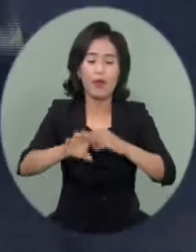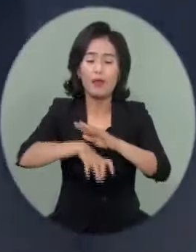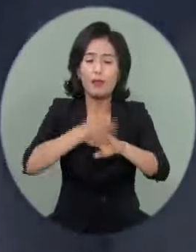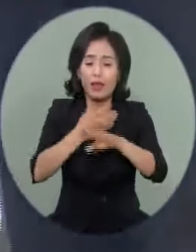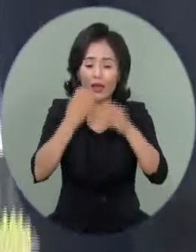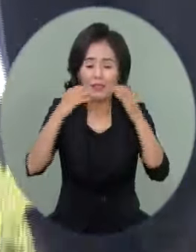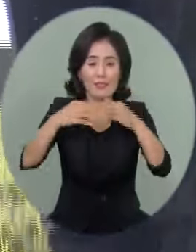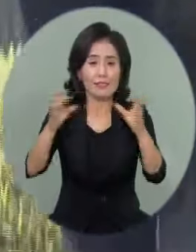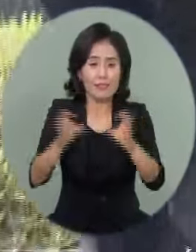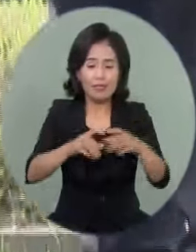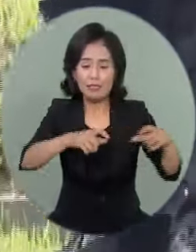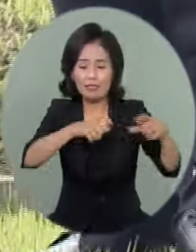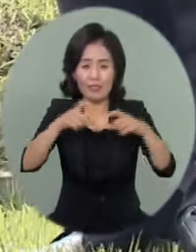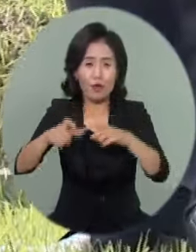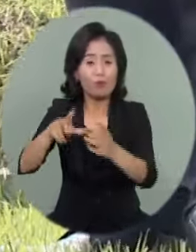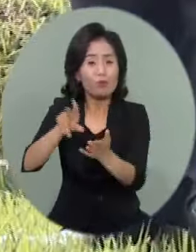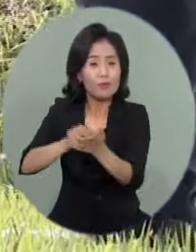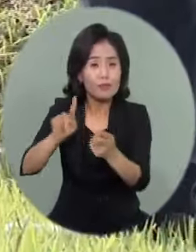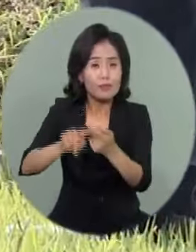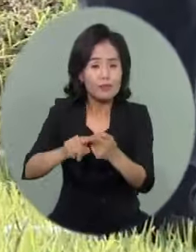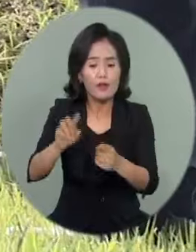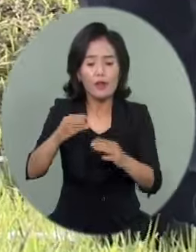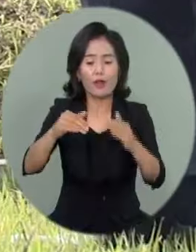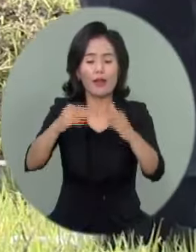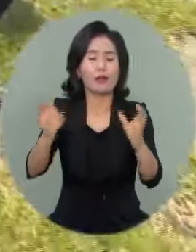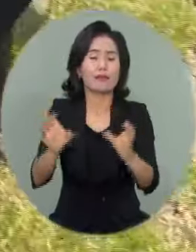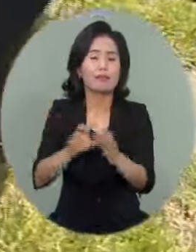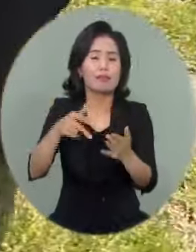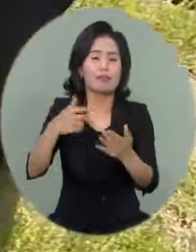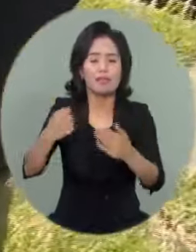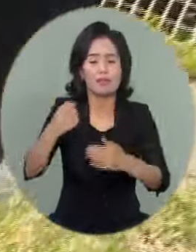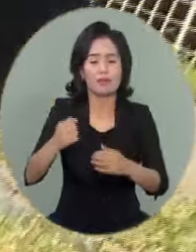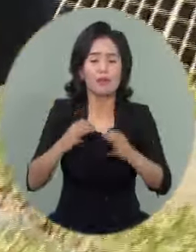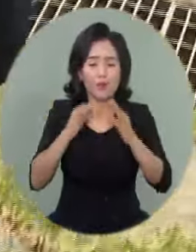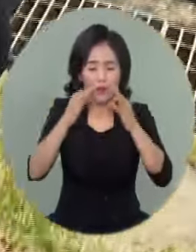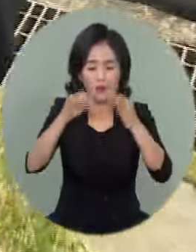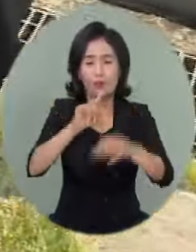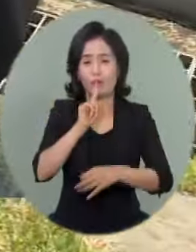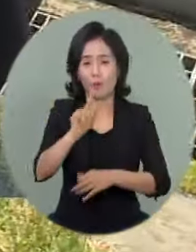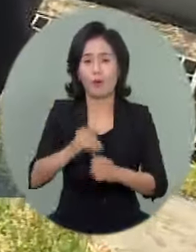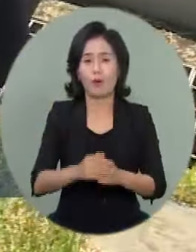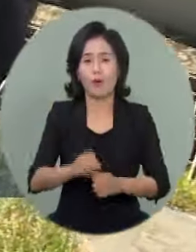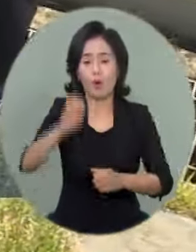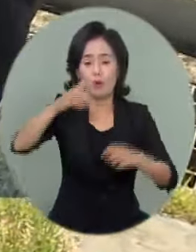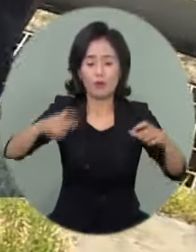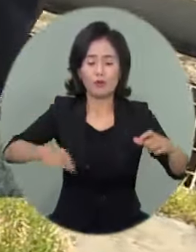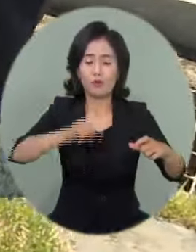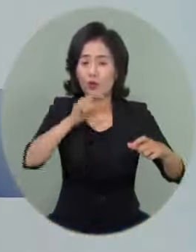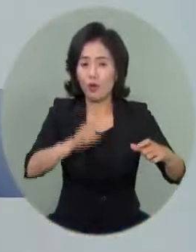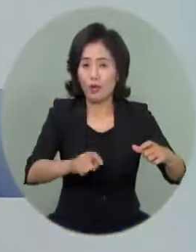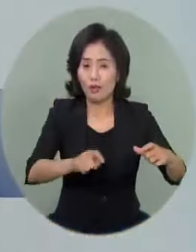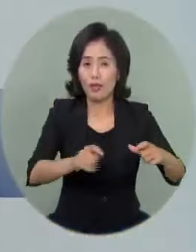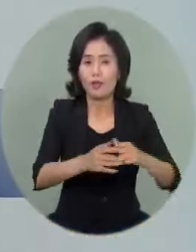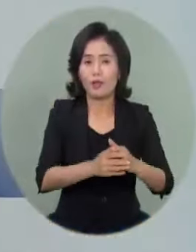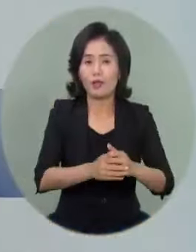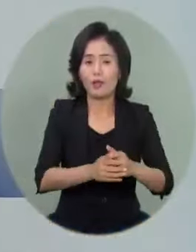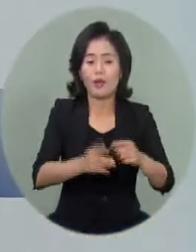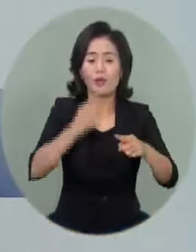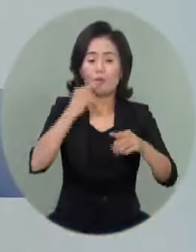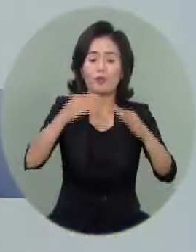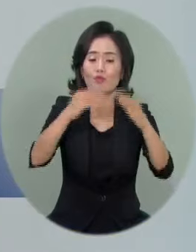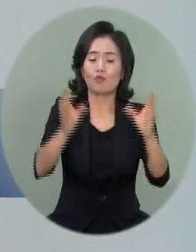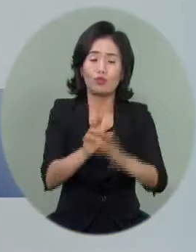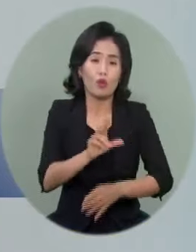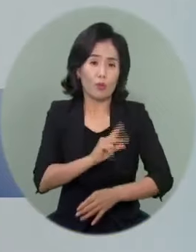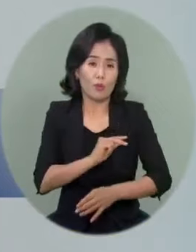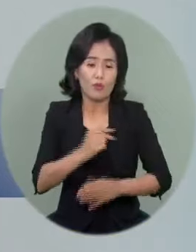역시 지역 현안 해결에 당차원의 영향을 쏟겠다고 했습니다 우리 지역 이슈라고 해가지고 민주당 의원